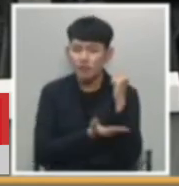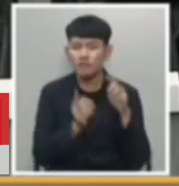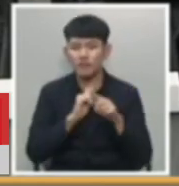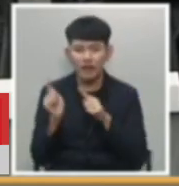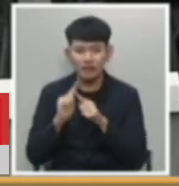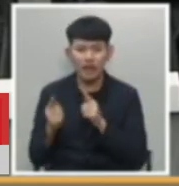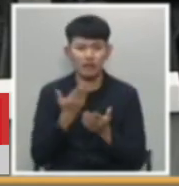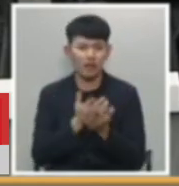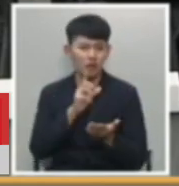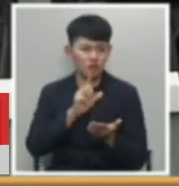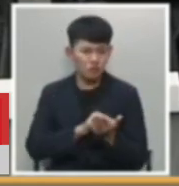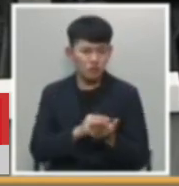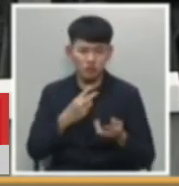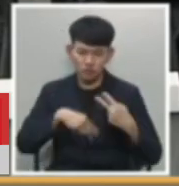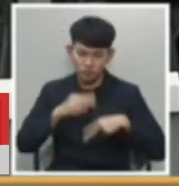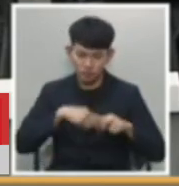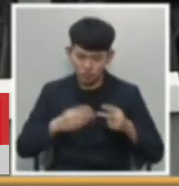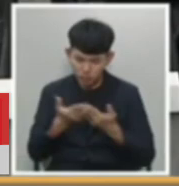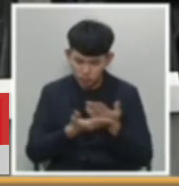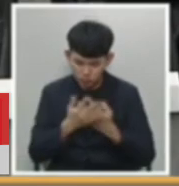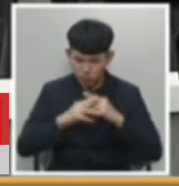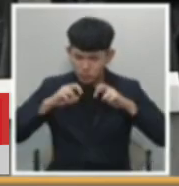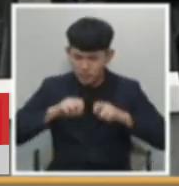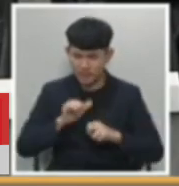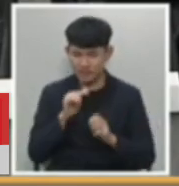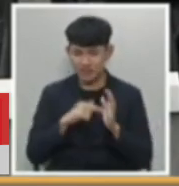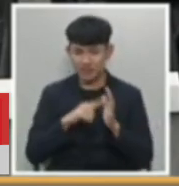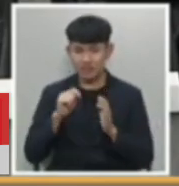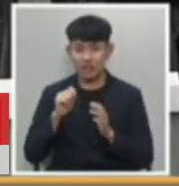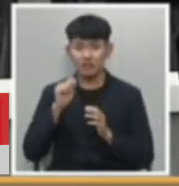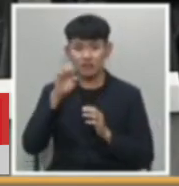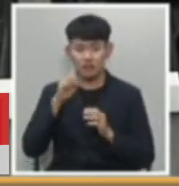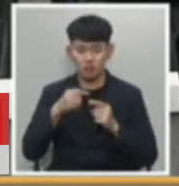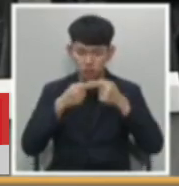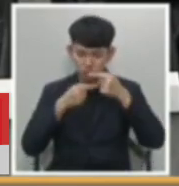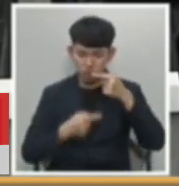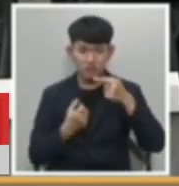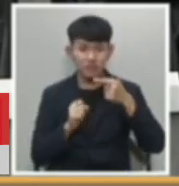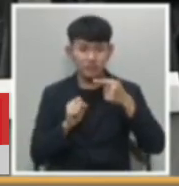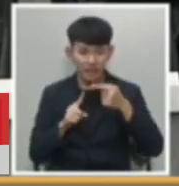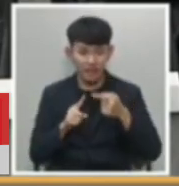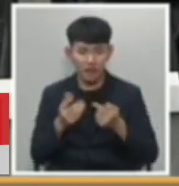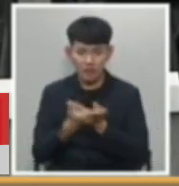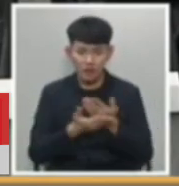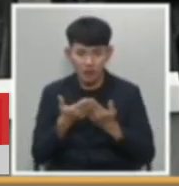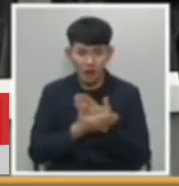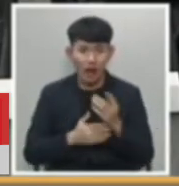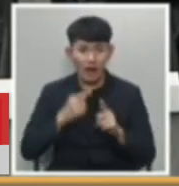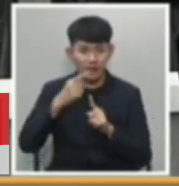ได้ศึกษาจะครบวันที่2เดือนพฤศจิกายนนี้นะครับมีการตั้